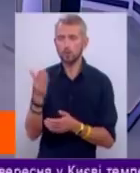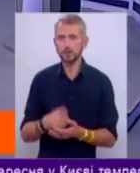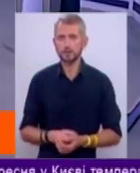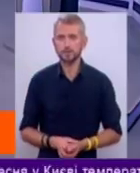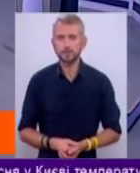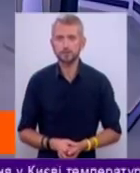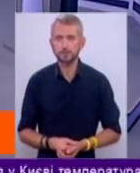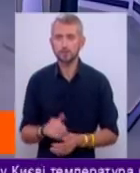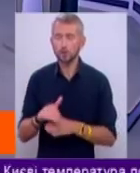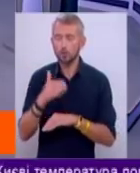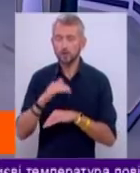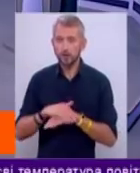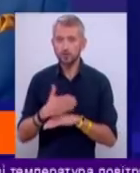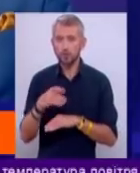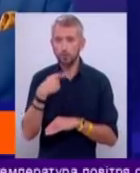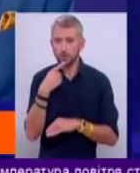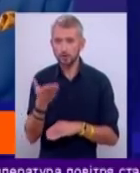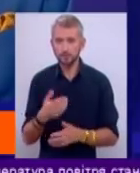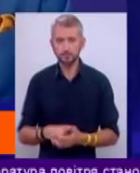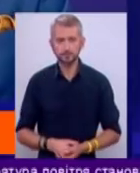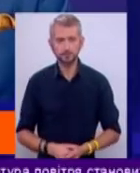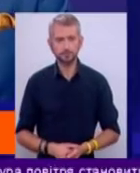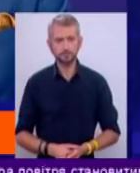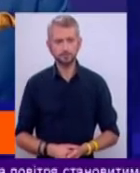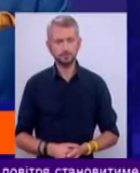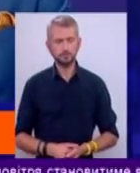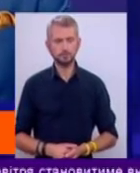Добрий вечір. Будь ласка, ви в прямому ефірі. Ставте своє запитання.